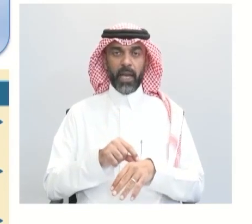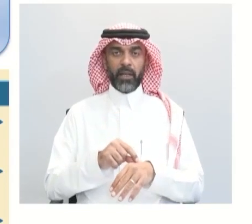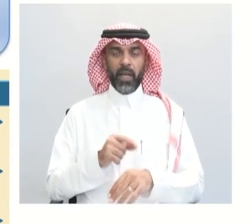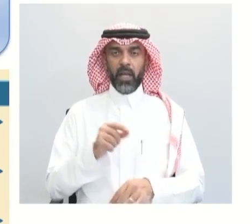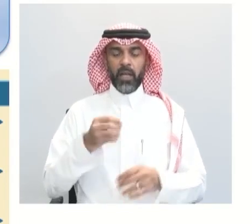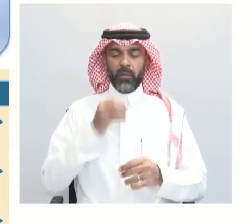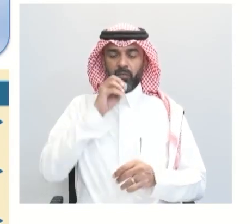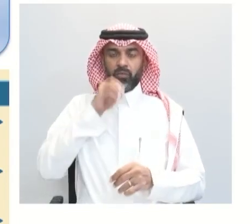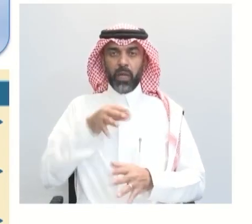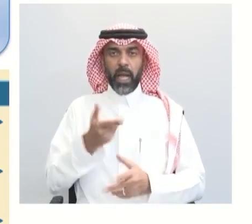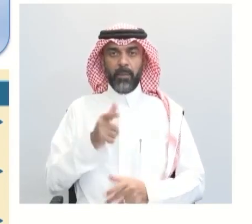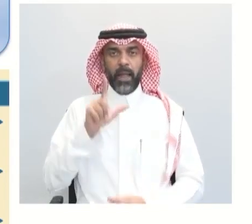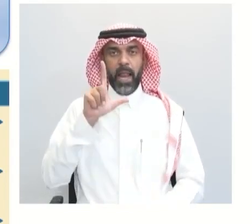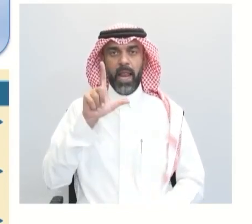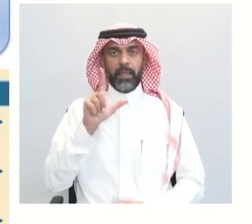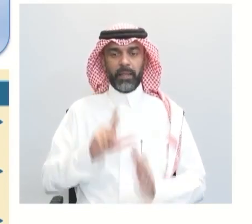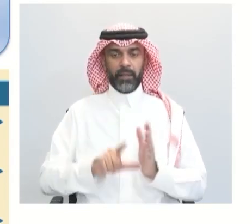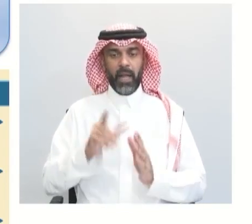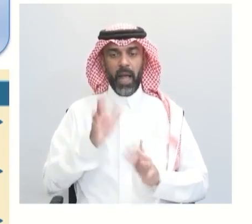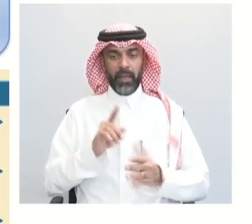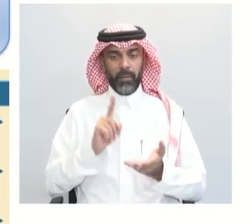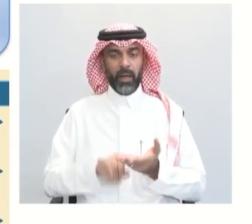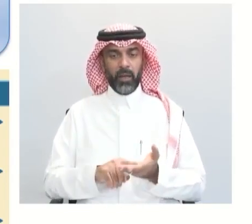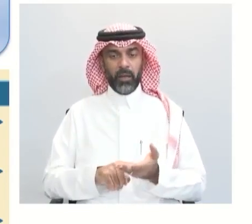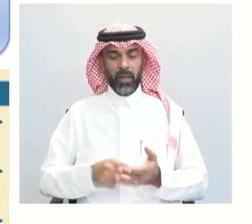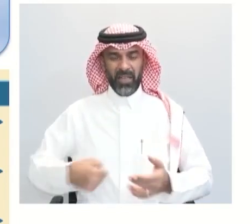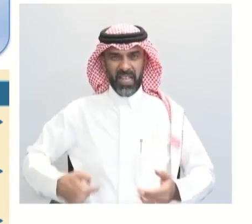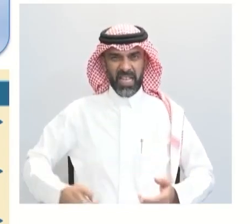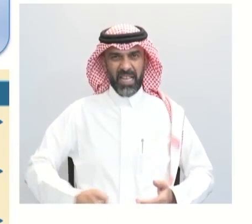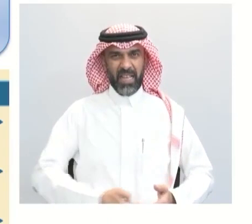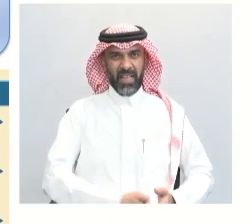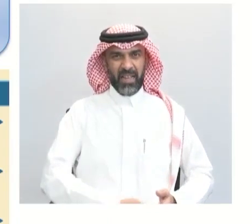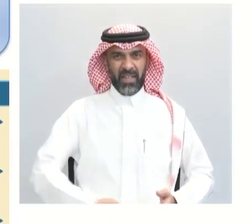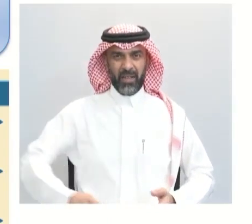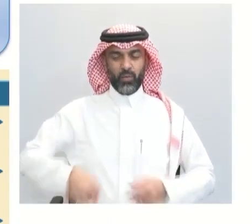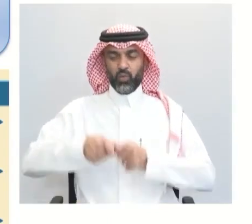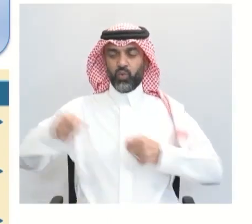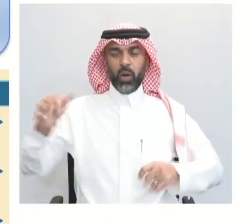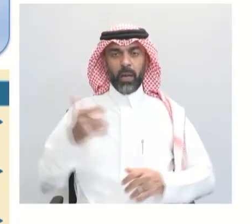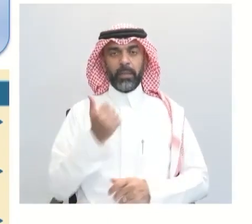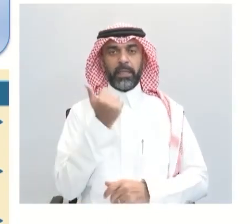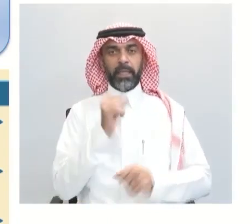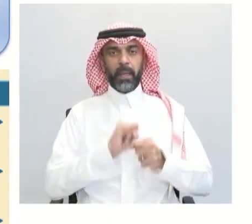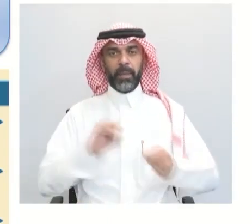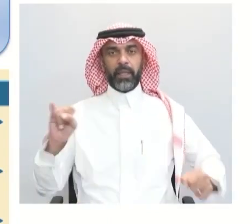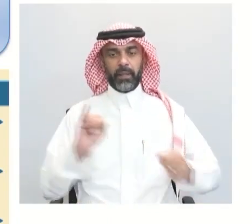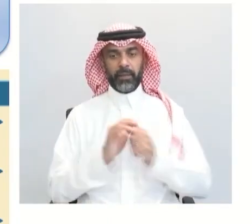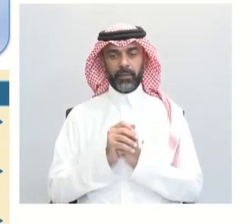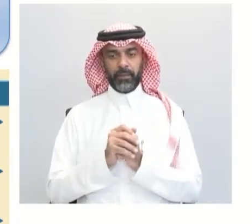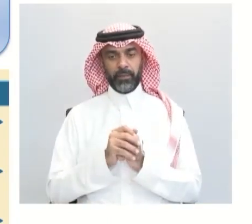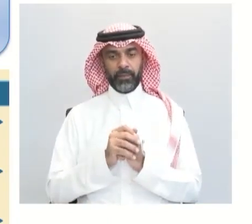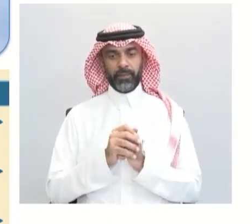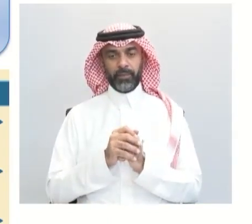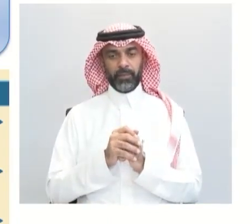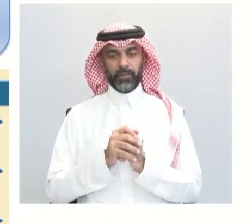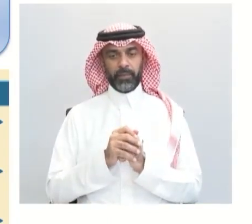هذا اللعاب ايضا من ضمن الحقائق يبلغ طول الامعاء الدقيقه حوالي 6 متر ولكن في حين يبلغ طول